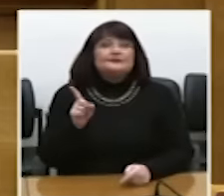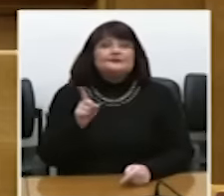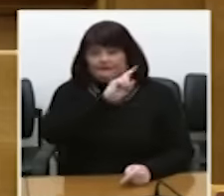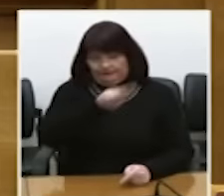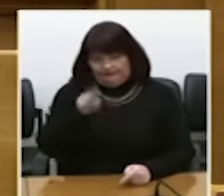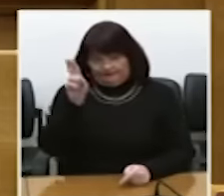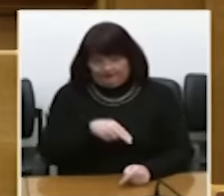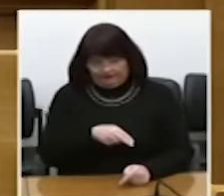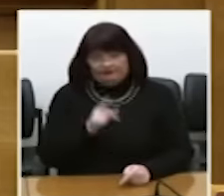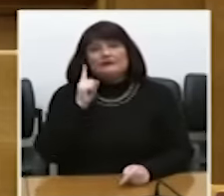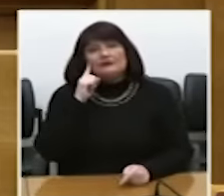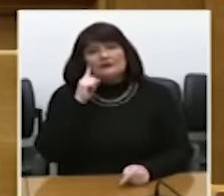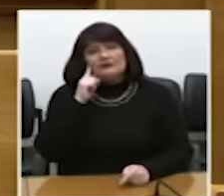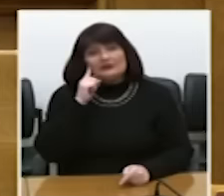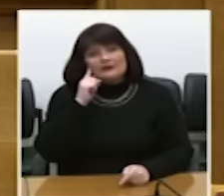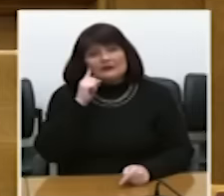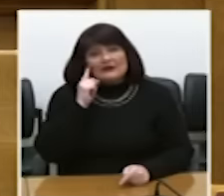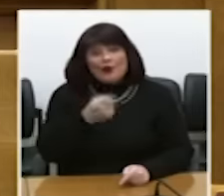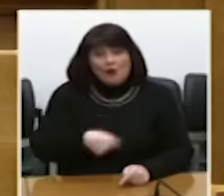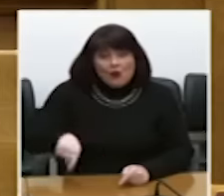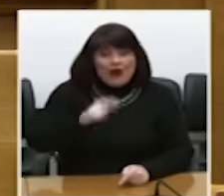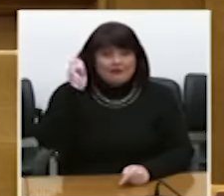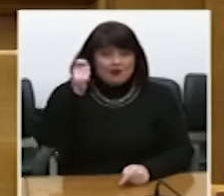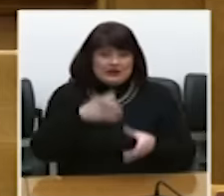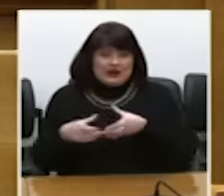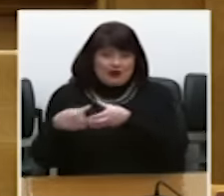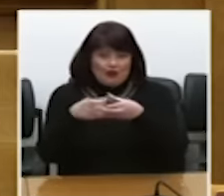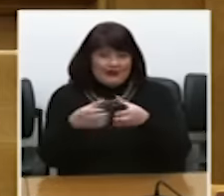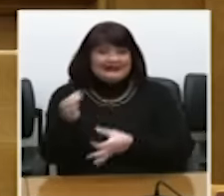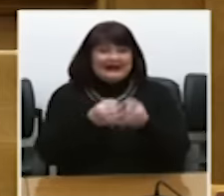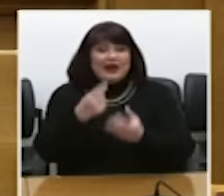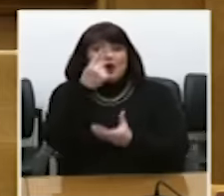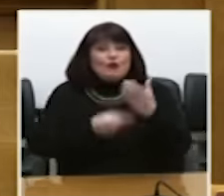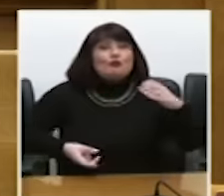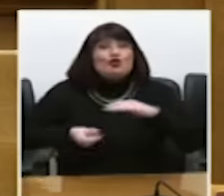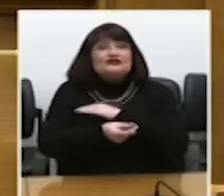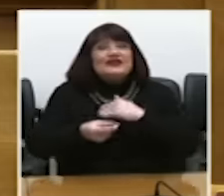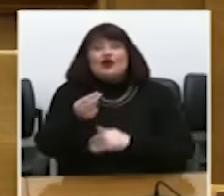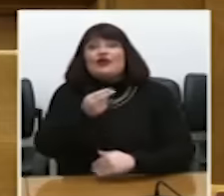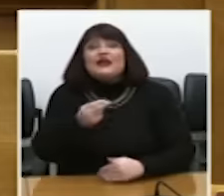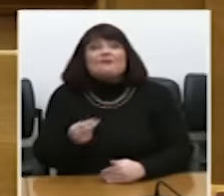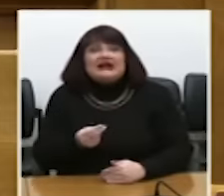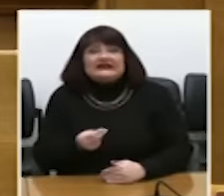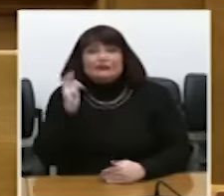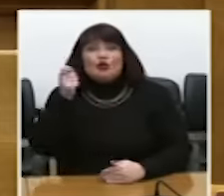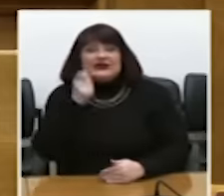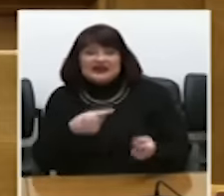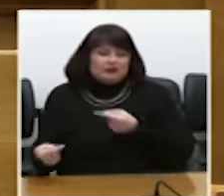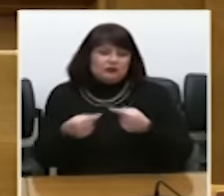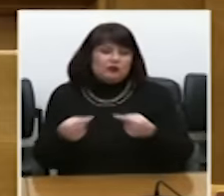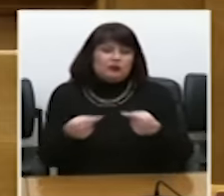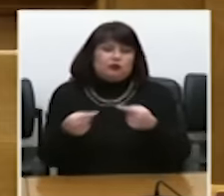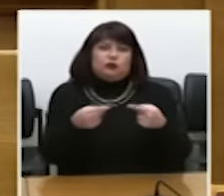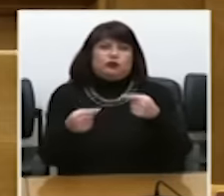το γεγονός, όλα τα κόμματα είπαν τις θέσεις τους για το προσφυγικό, έγινε πολιτική αντιπαράθεση. Αν